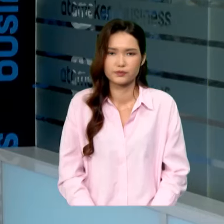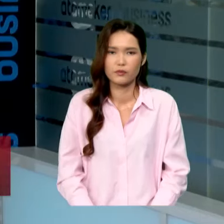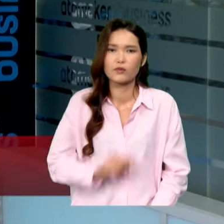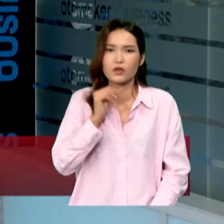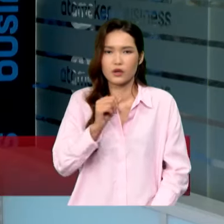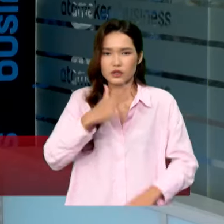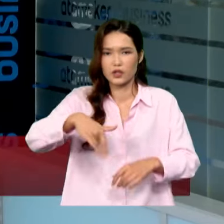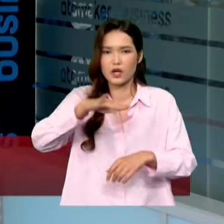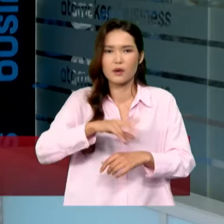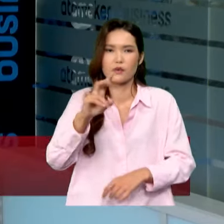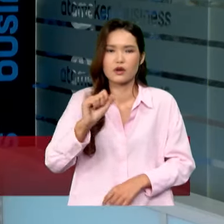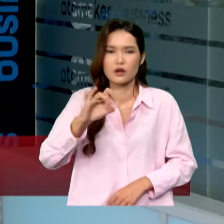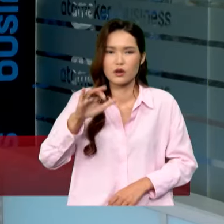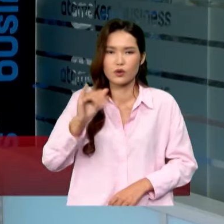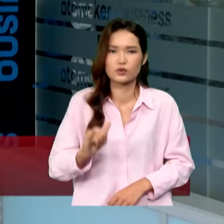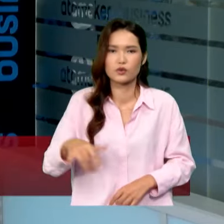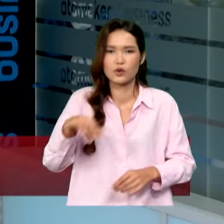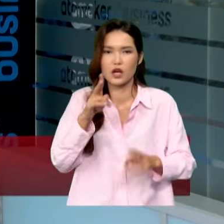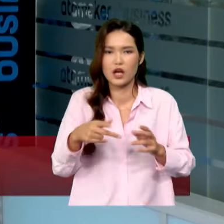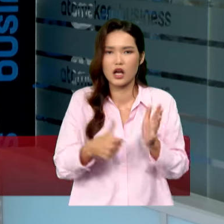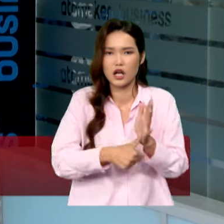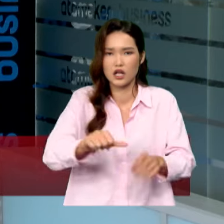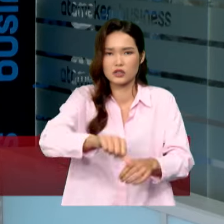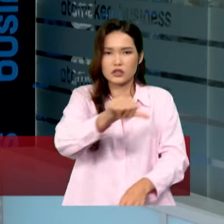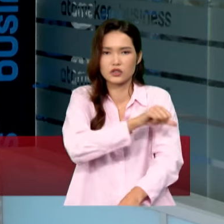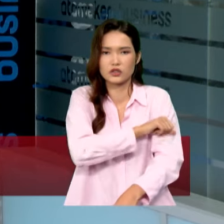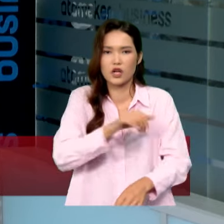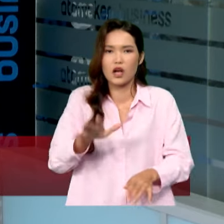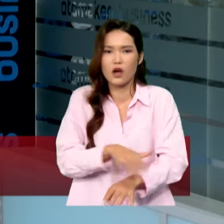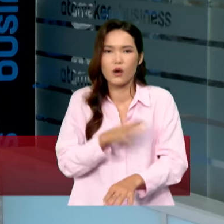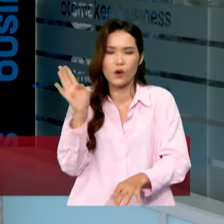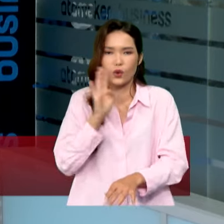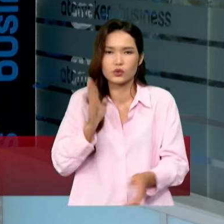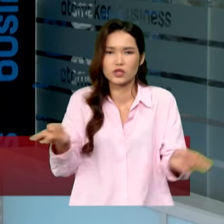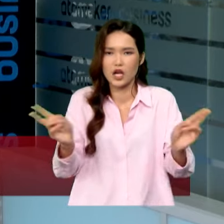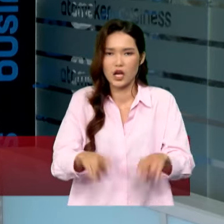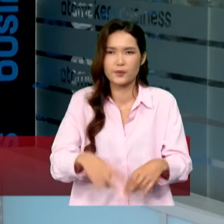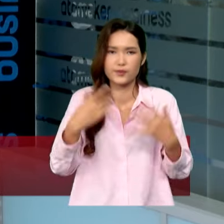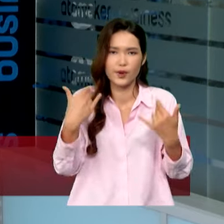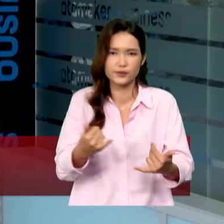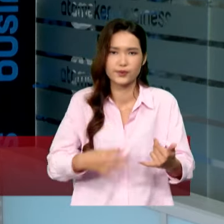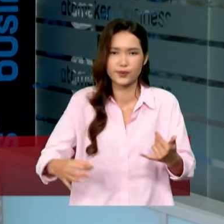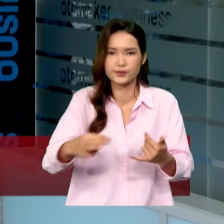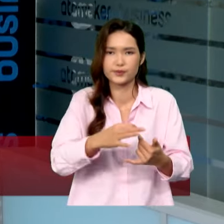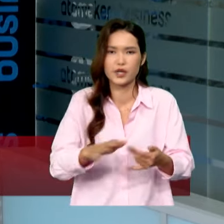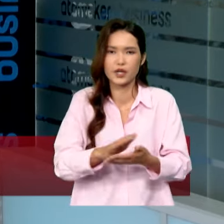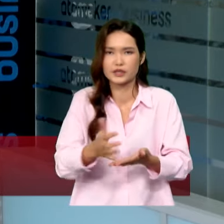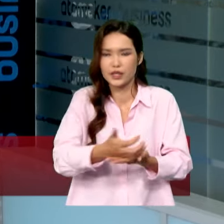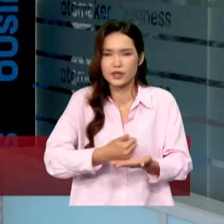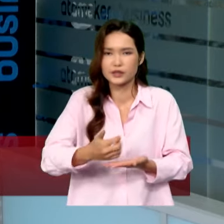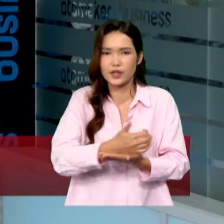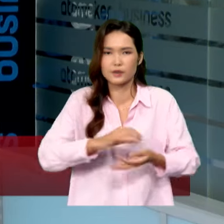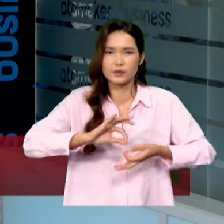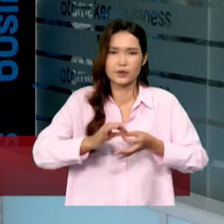Қостанай қаласынан Қарасу ауданына барар жолдың 6 шақырымы әлі суда тұр. Аудан халқы бүгінде соның азабын тартып отыр. Сәуір